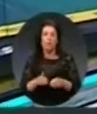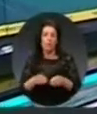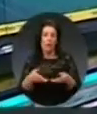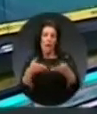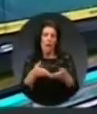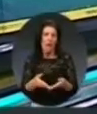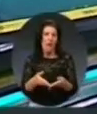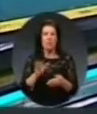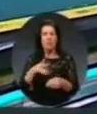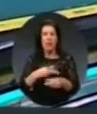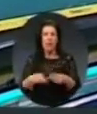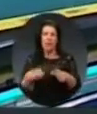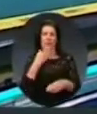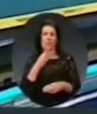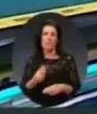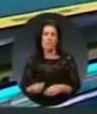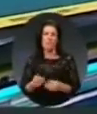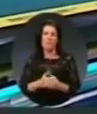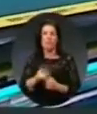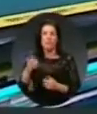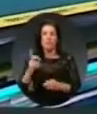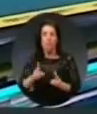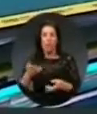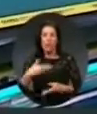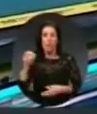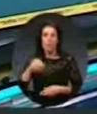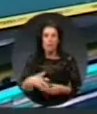נקי, יפה, למה? כי הוא יכול לקבל את התרומה. אתה כנראה ואני